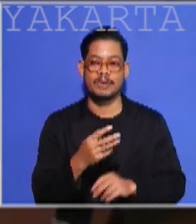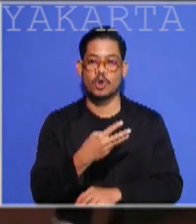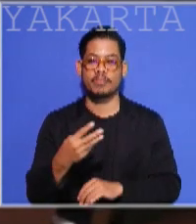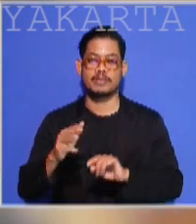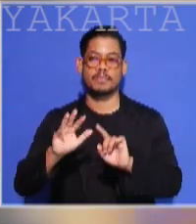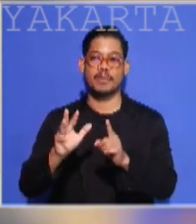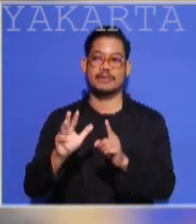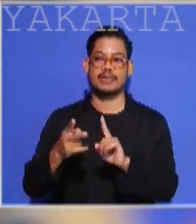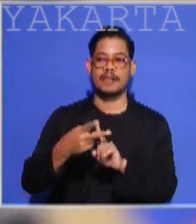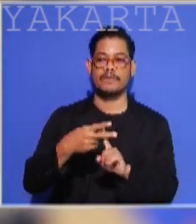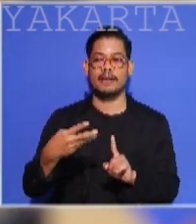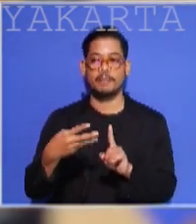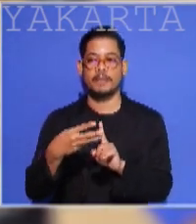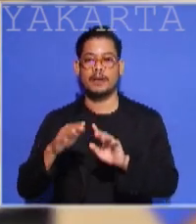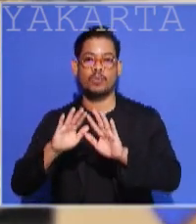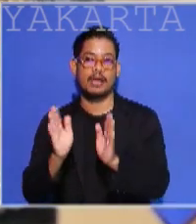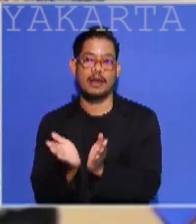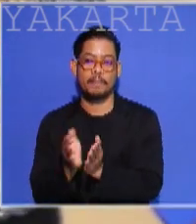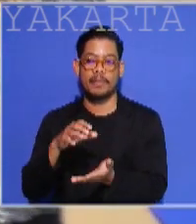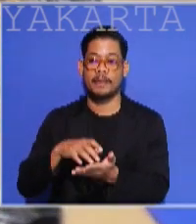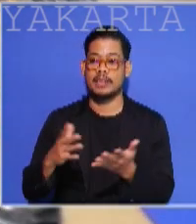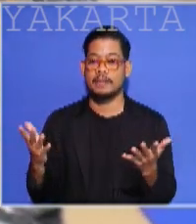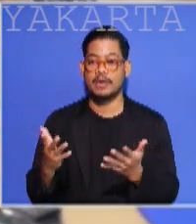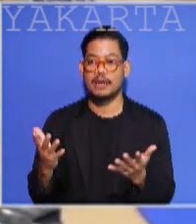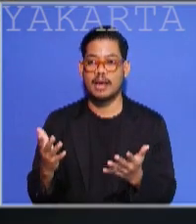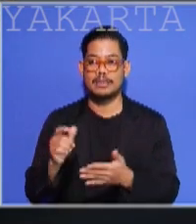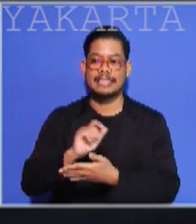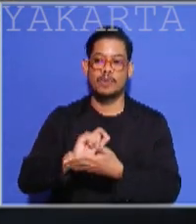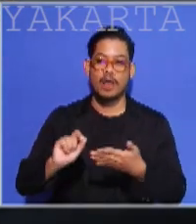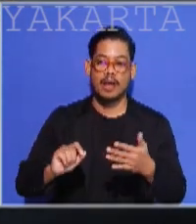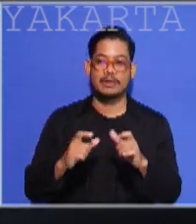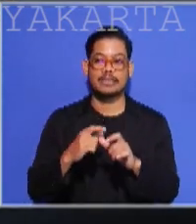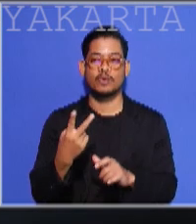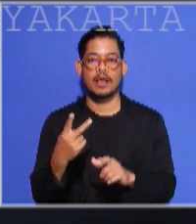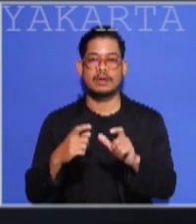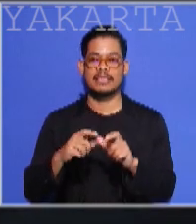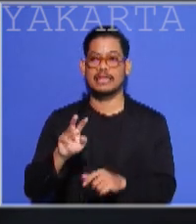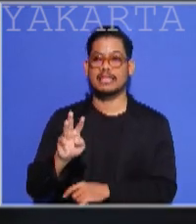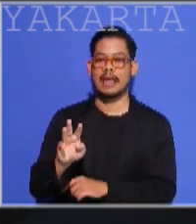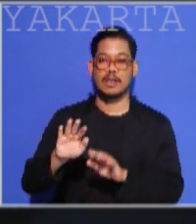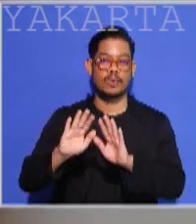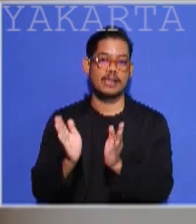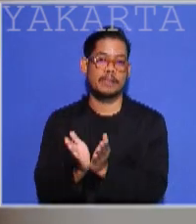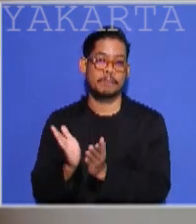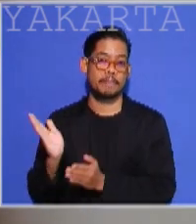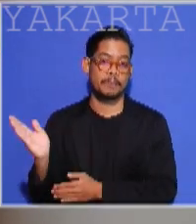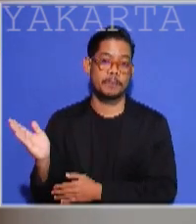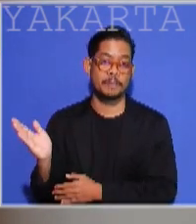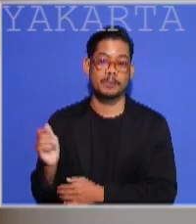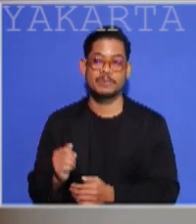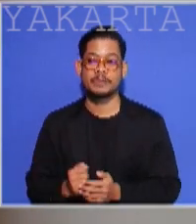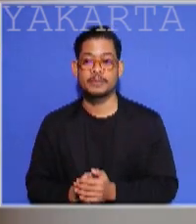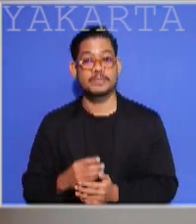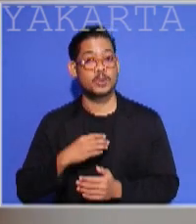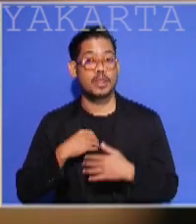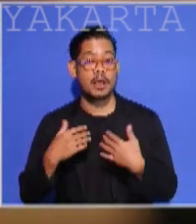febugm di auditorium Magister Manajemen sekolah pas sarjana Universitas kejah yogaka menurutnya prram